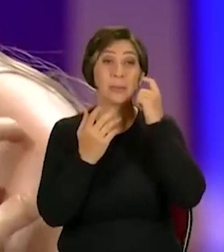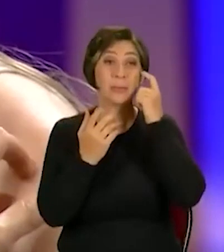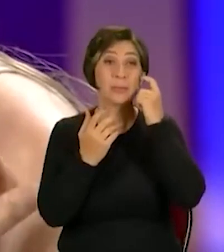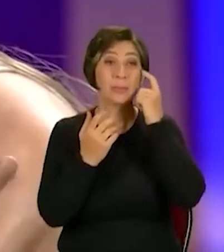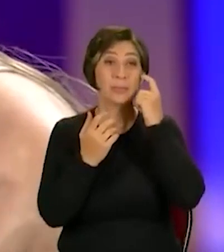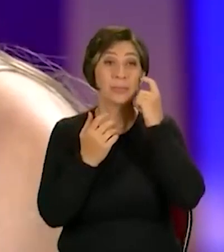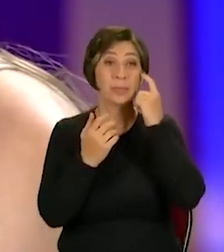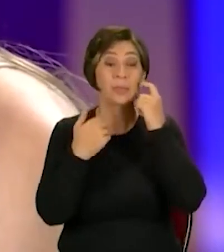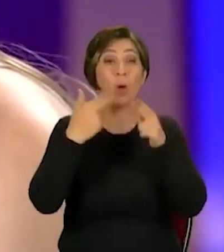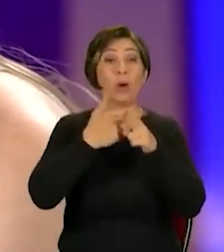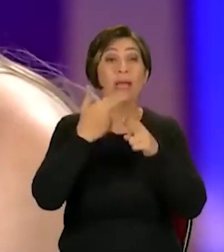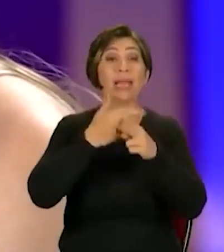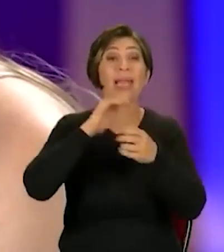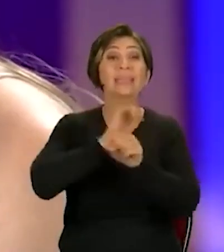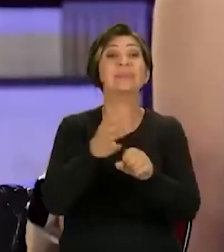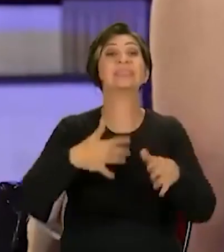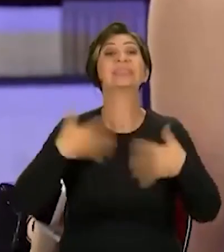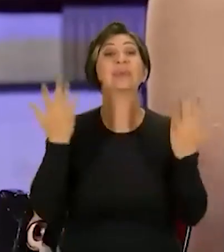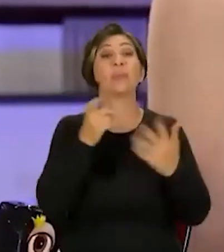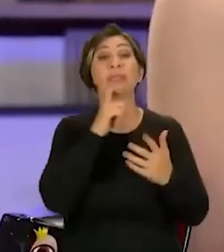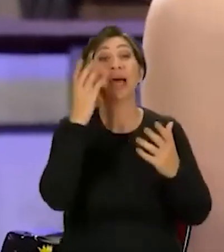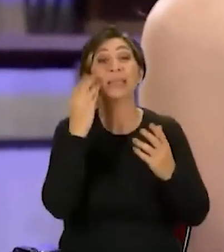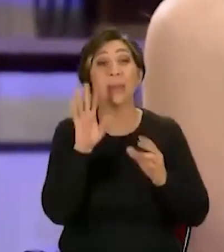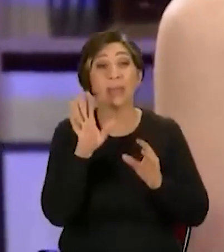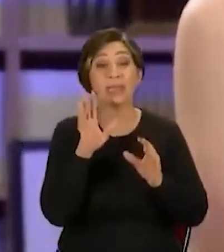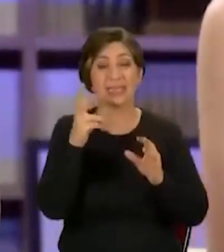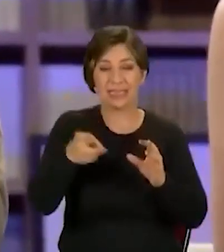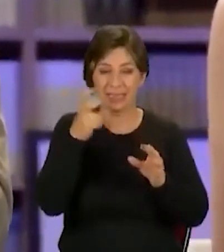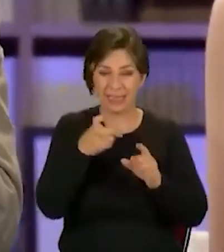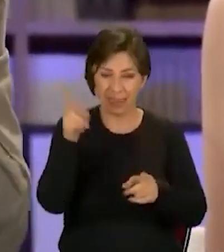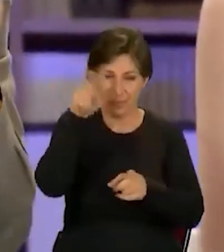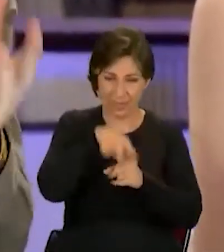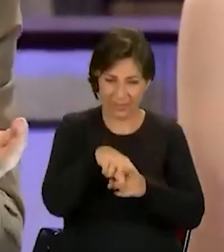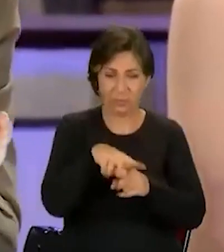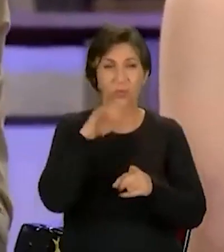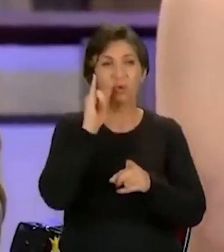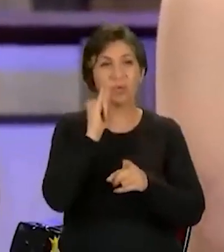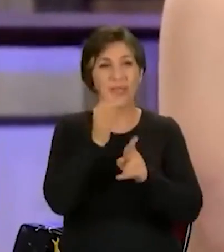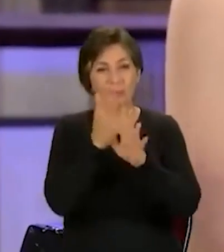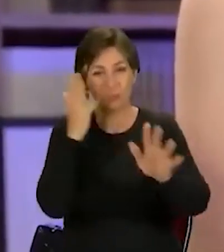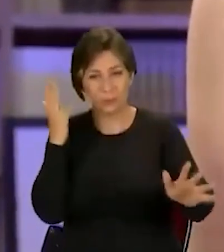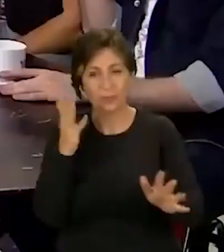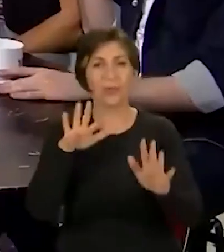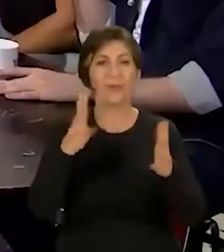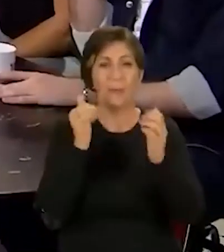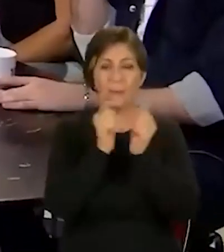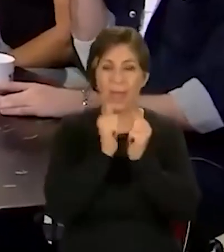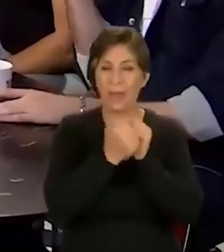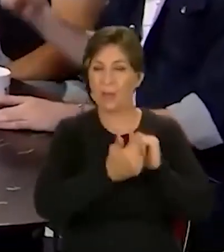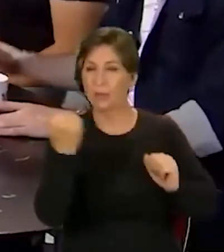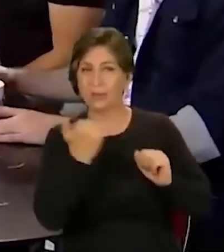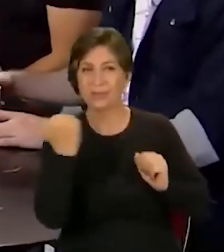size istismar etmek istemiyorum. Sakın yanlış anlaşılmasın ama trene binerseniz de, tuvalet kuyruğuna girerseniz de ya da beraber